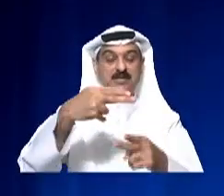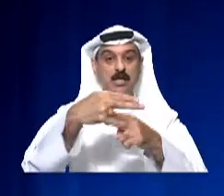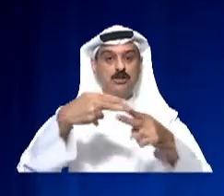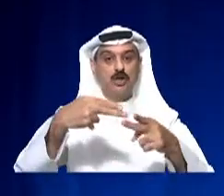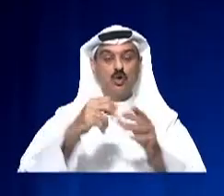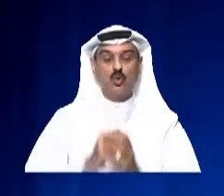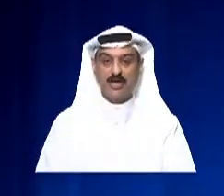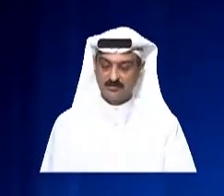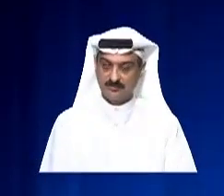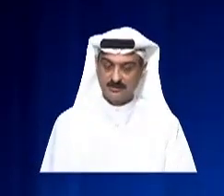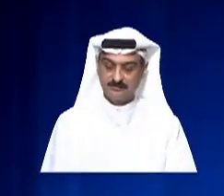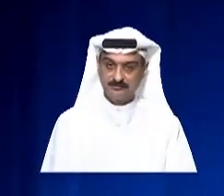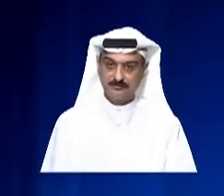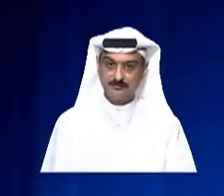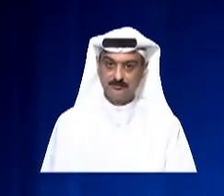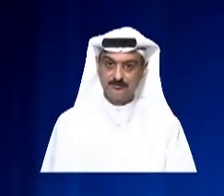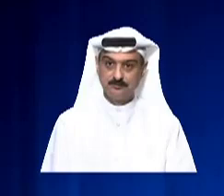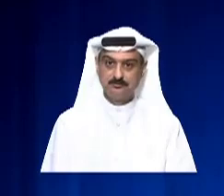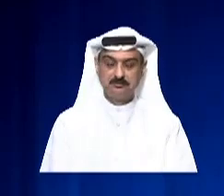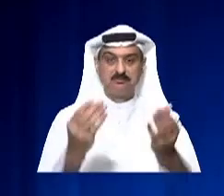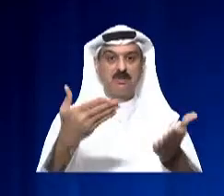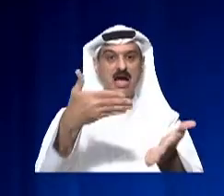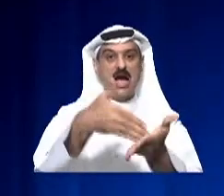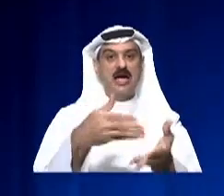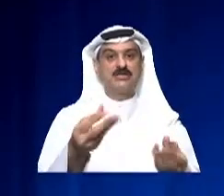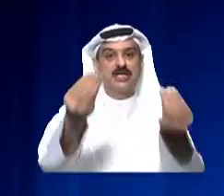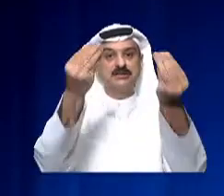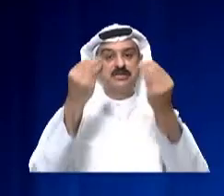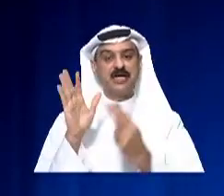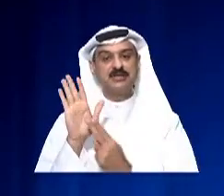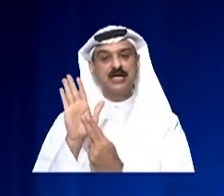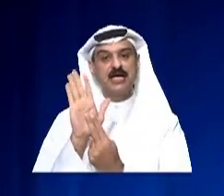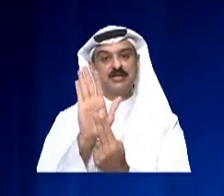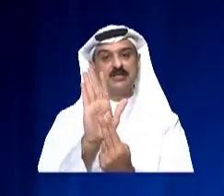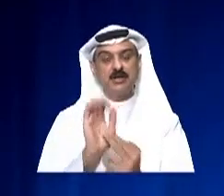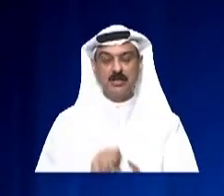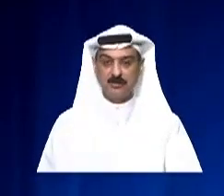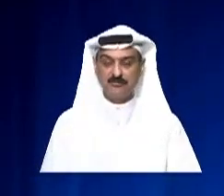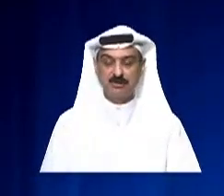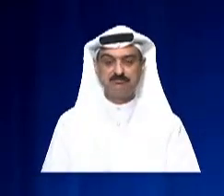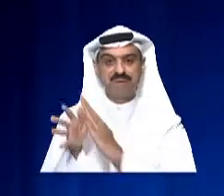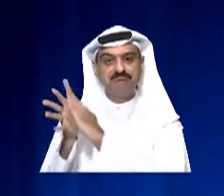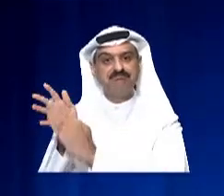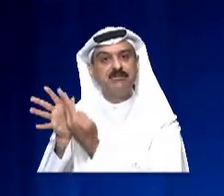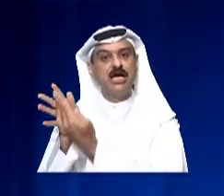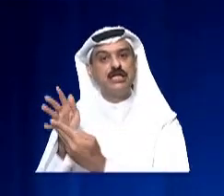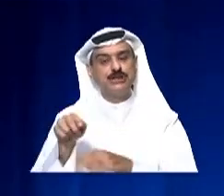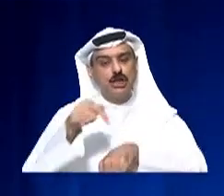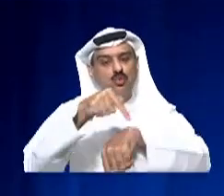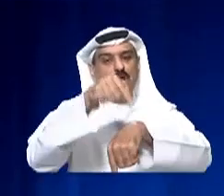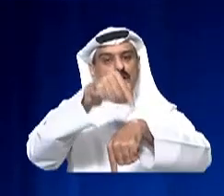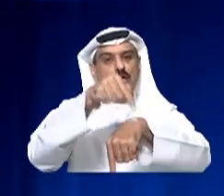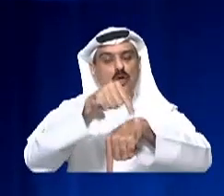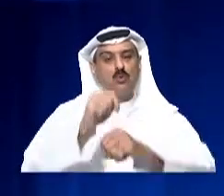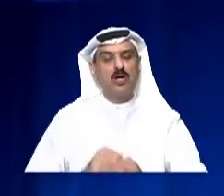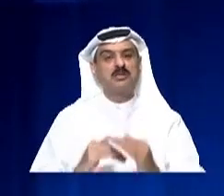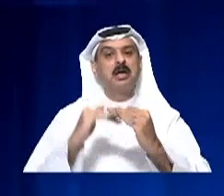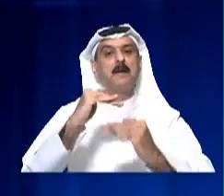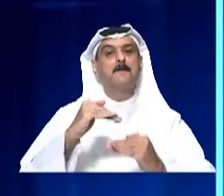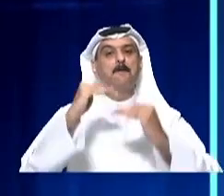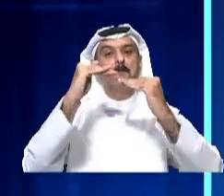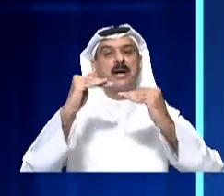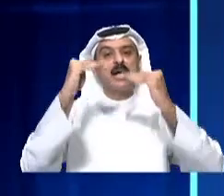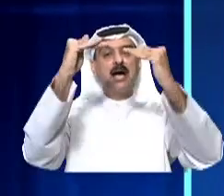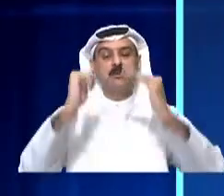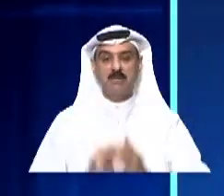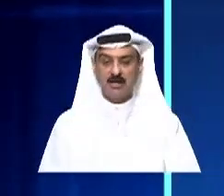الجوي، وموافاة مجلس الوزراء خلال أسبوعين من تاريخه بجدول زمني يبين مراحل الأعمال وصولا